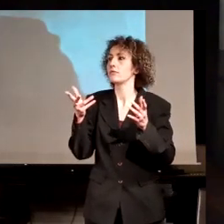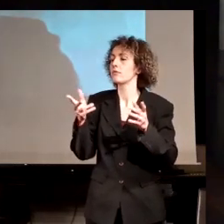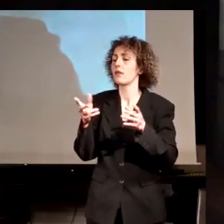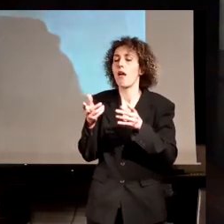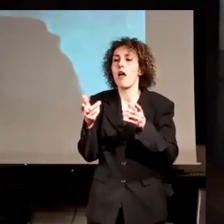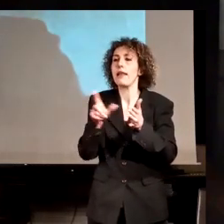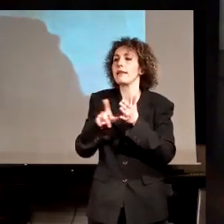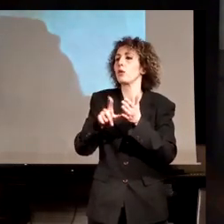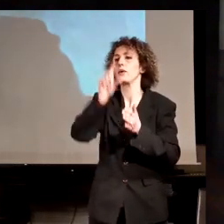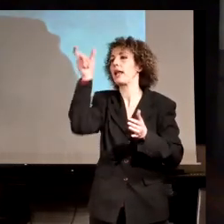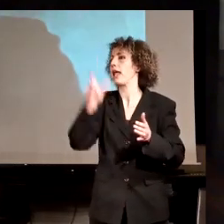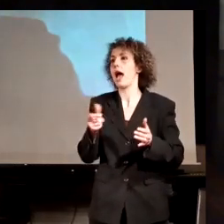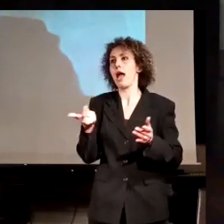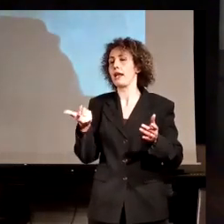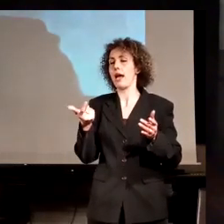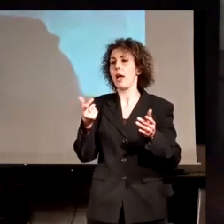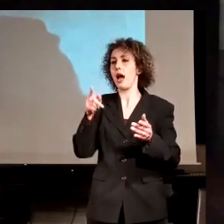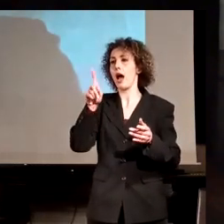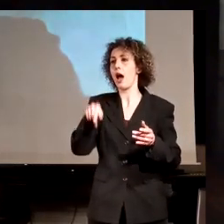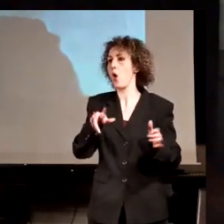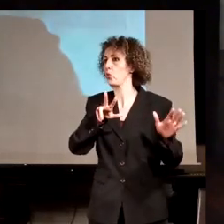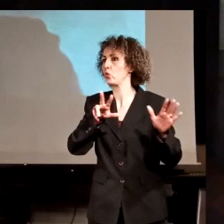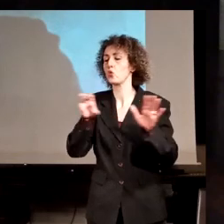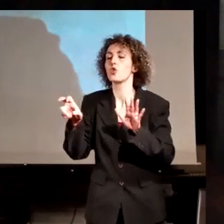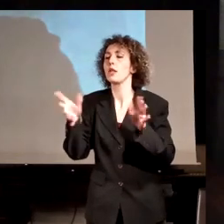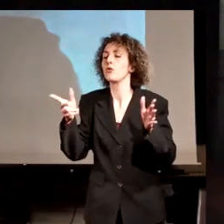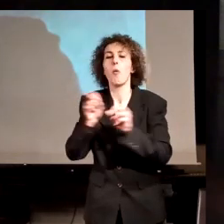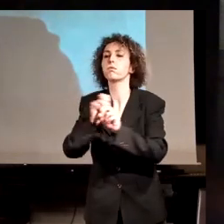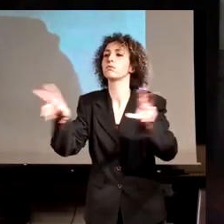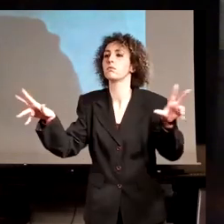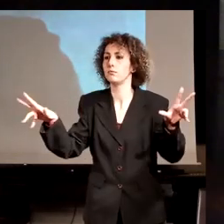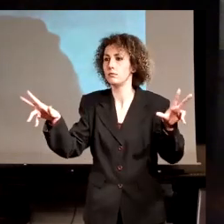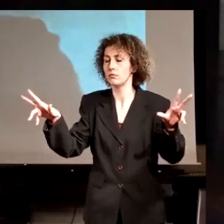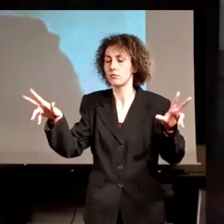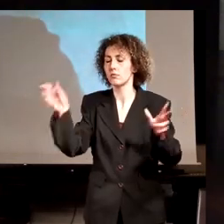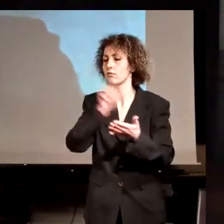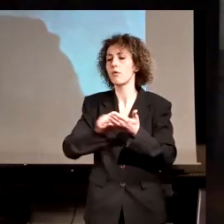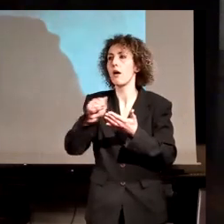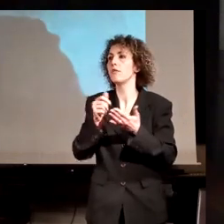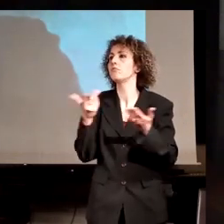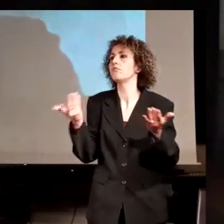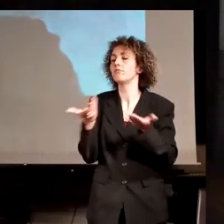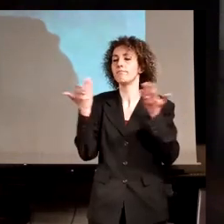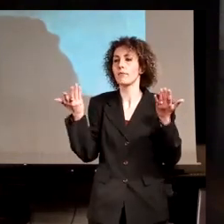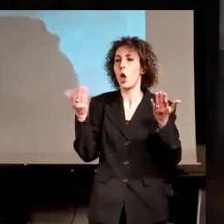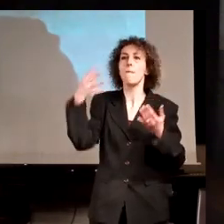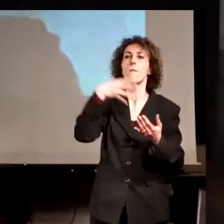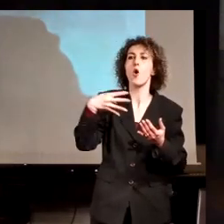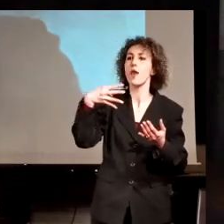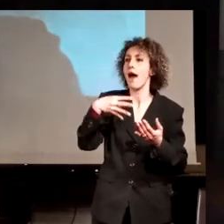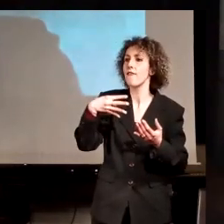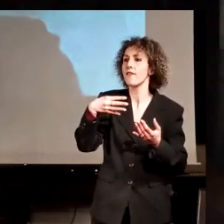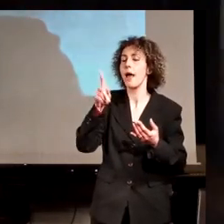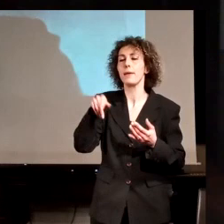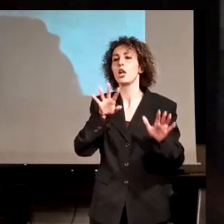della letteratura italiana dell'ottocento virga fosse tolto e chi c'e a me ma ora via nel 1130 detto